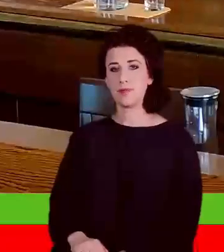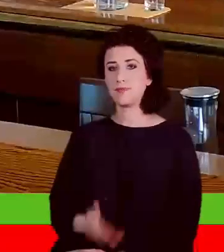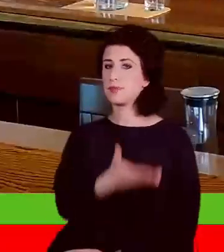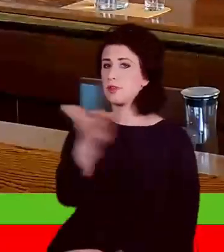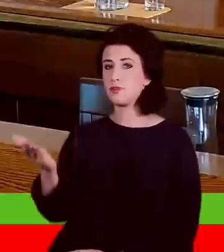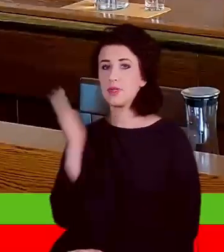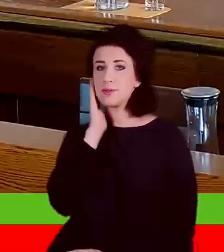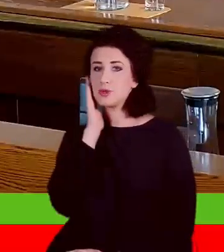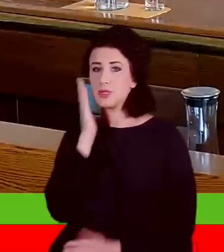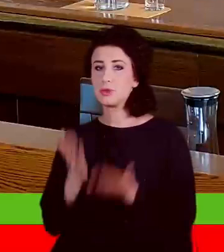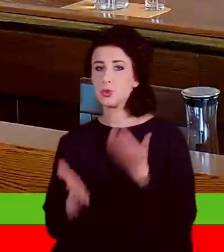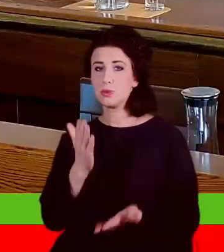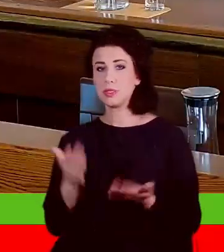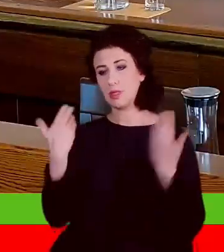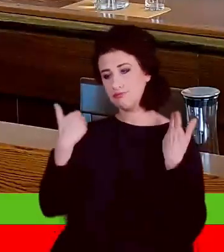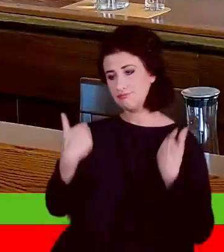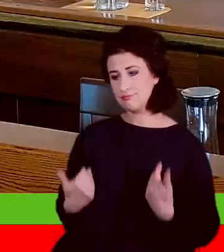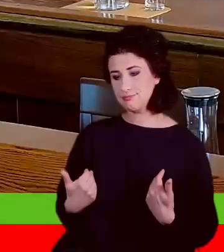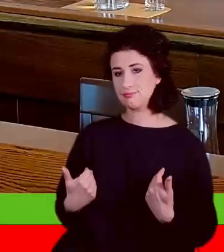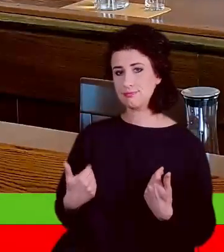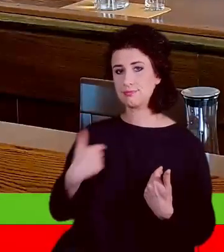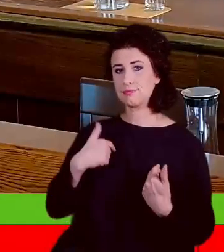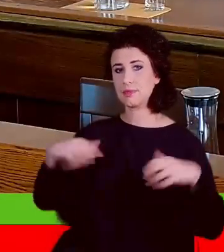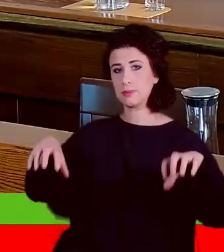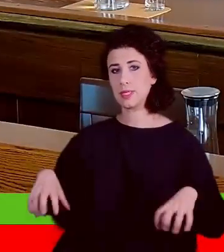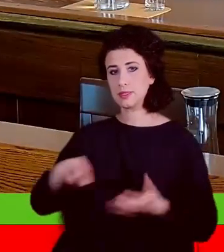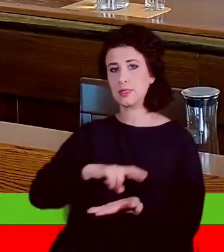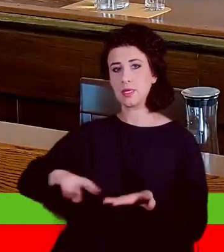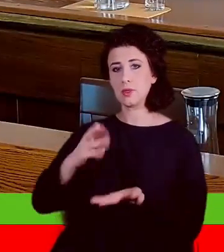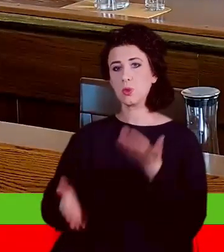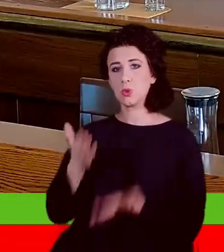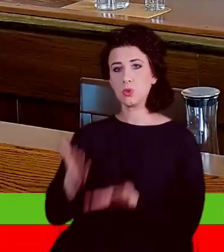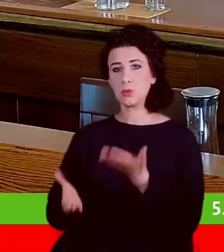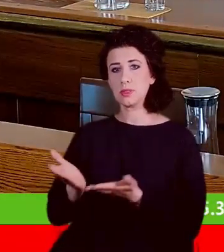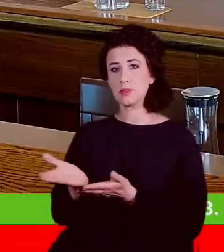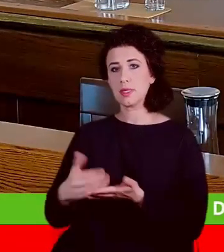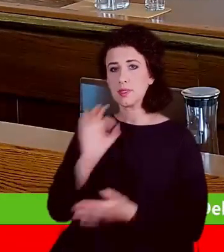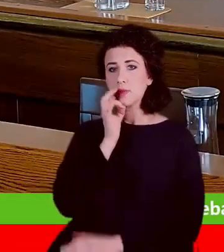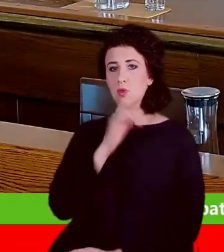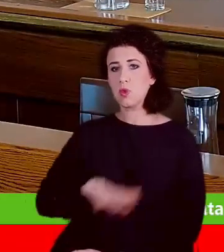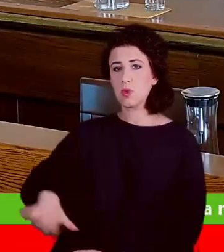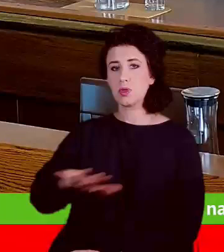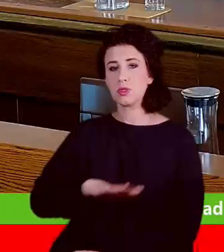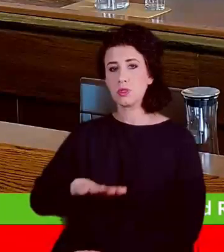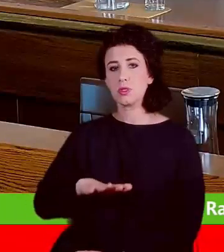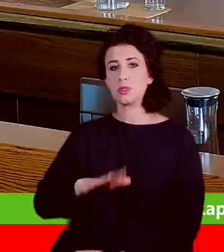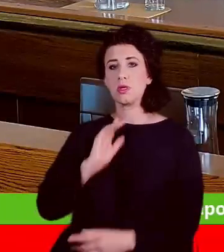mieszkańcy. Ja jestem prezesem regionu lubelskiego sekcji młodzieżowej partii